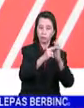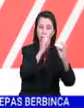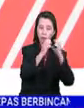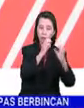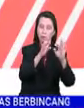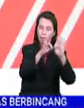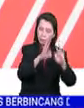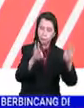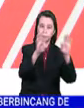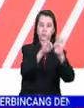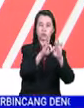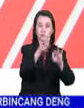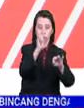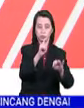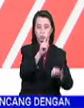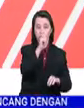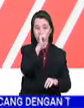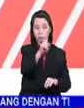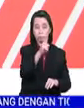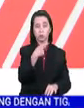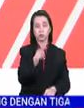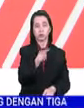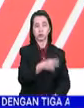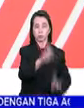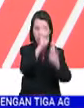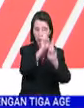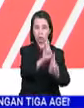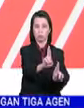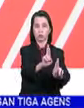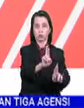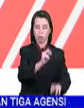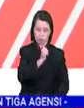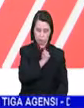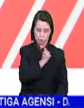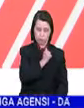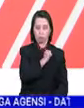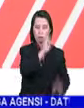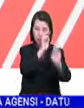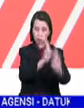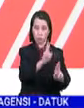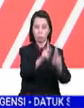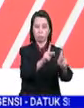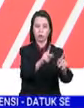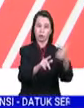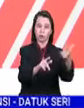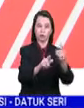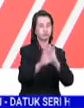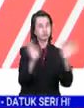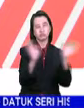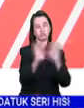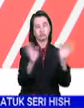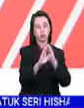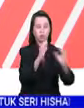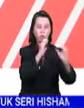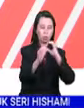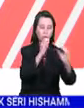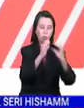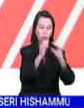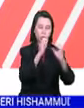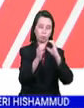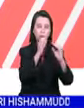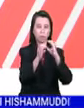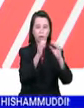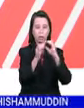berkomunikasi, perlu memastikan bahawa kita menghormati bukan hanya diri kita tapi juga menghormati orang. Maksudnya janganlah kita berkomunikasi yang